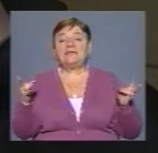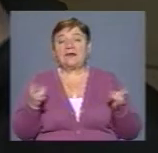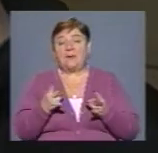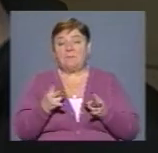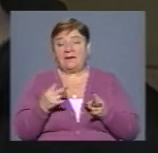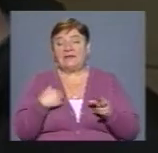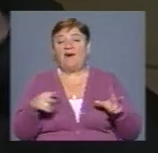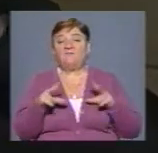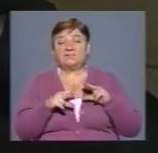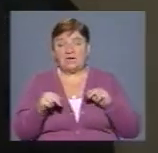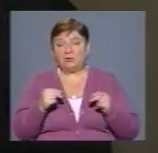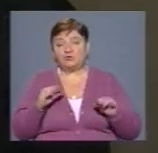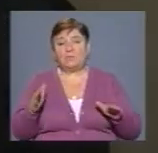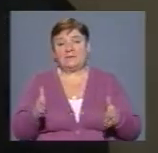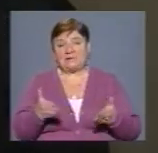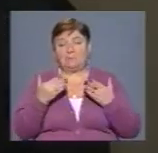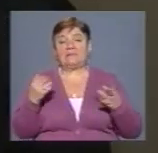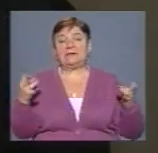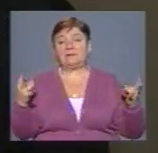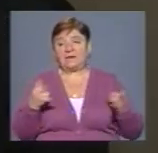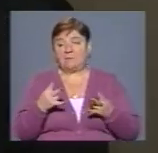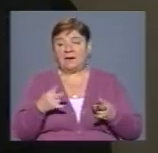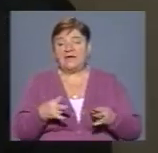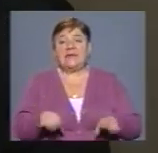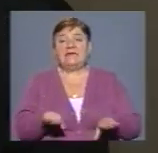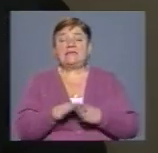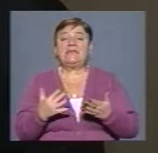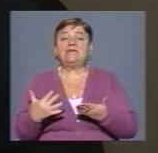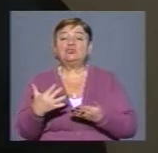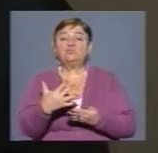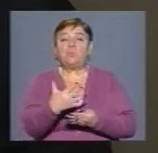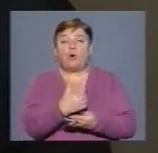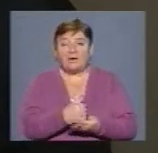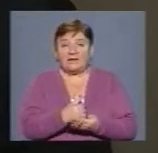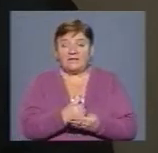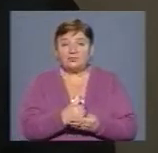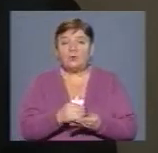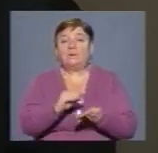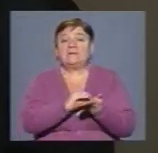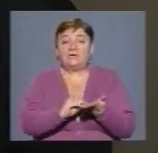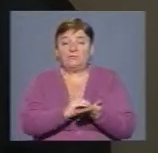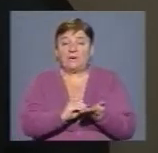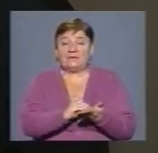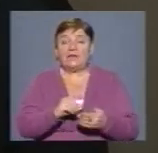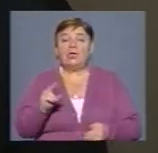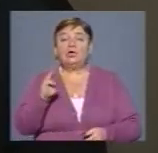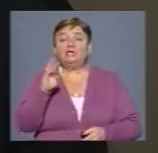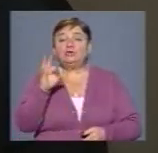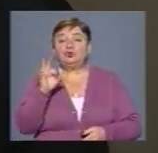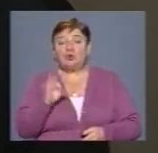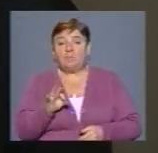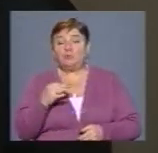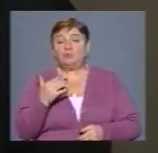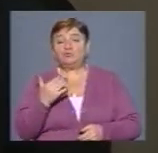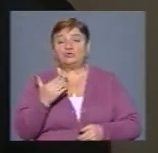вважаю, що обов'язково треба з'являтися на такі збори, щоб зачерпнути інколи щось нове, і щоб теж вже є